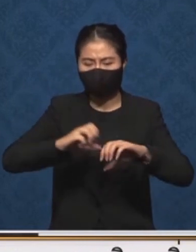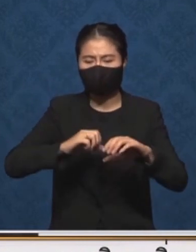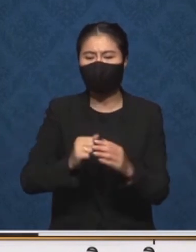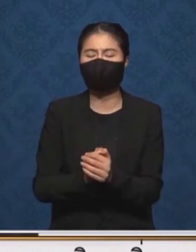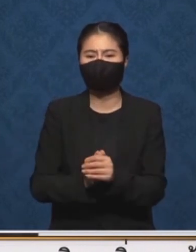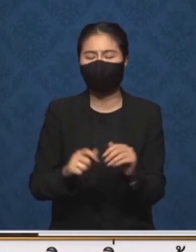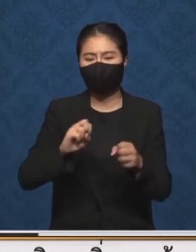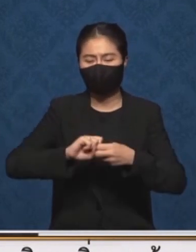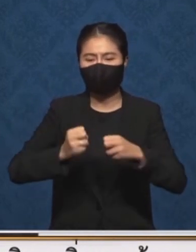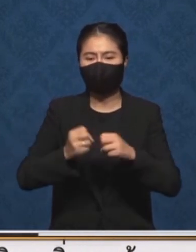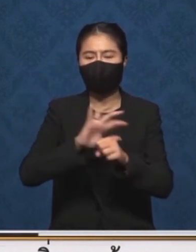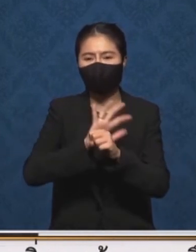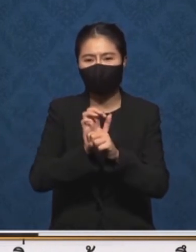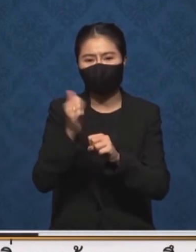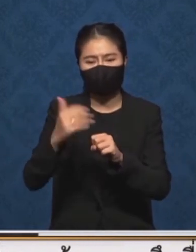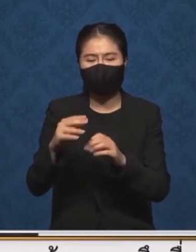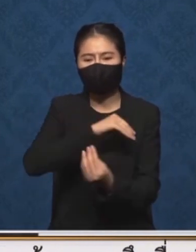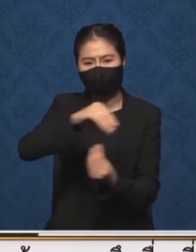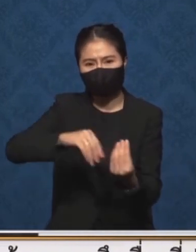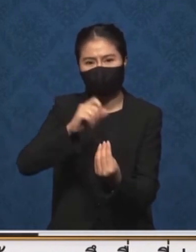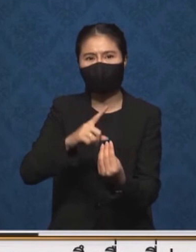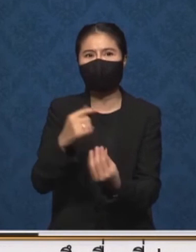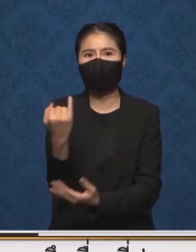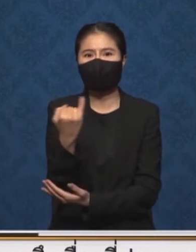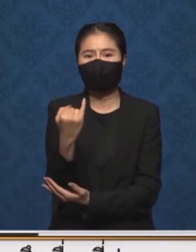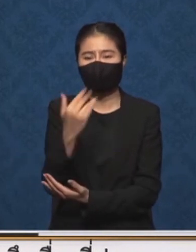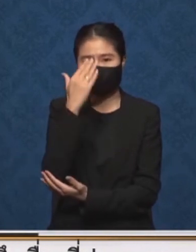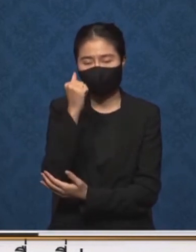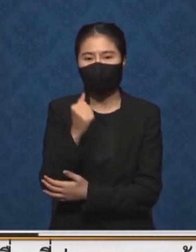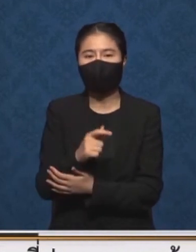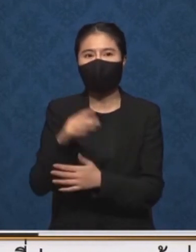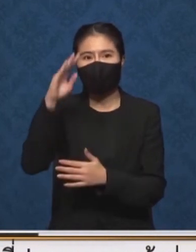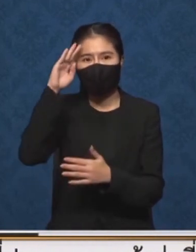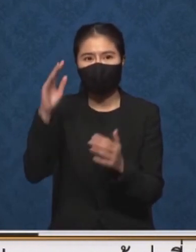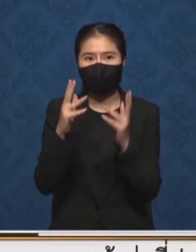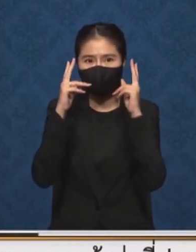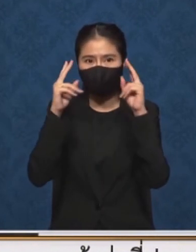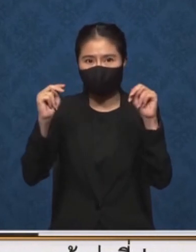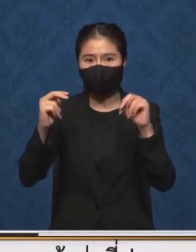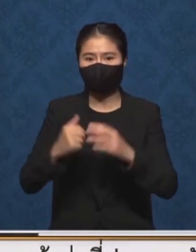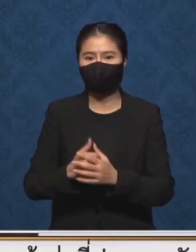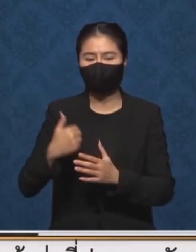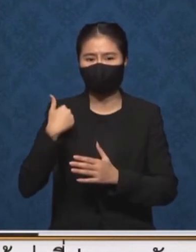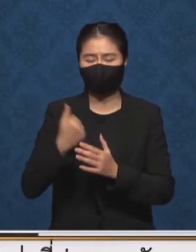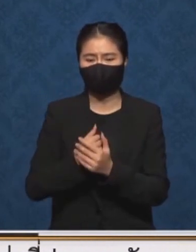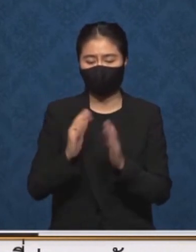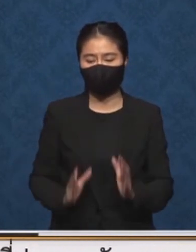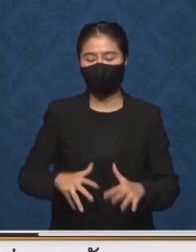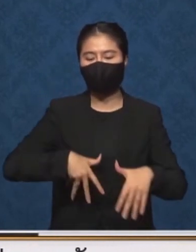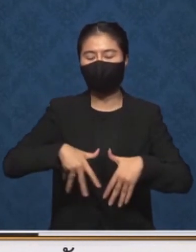ลวโควิด-19 ล้มเหลวมีเยอะแยะมากครับอัี้คือเสียงสะท้อนจากประชาชน